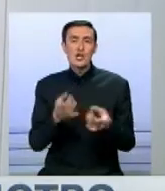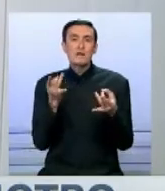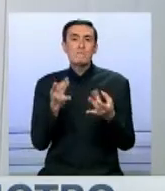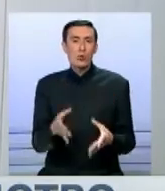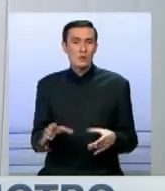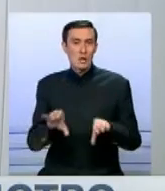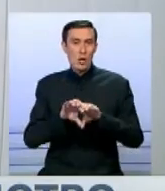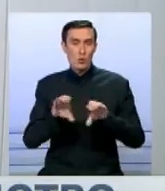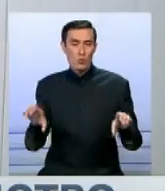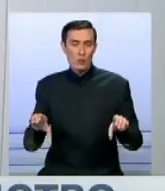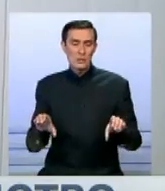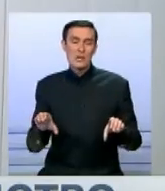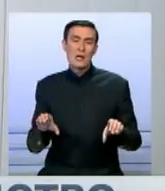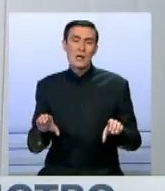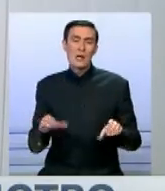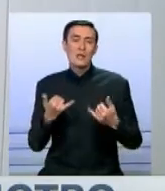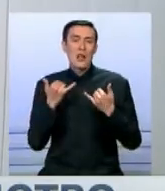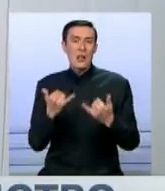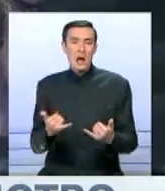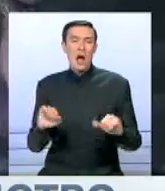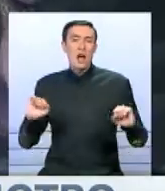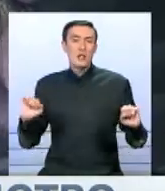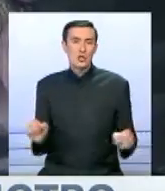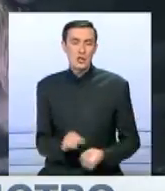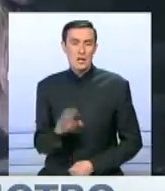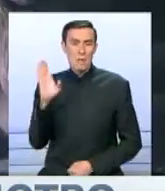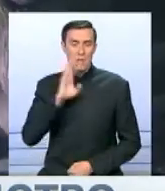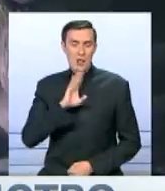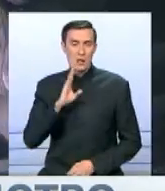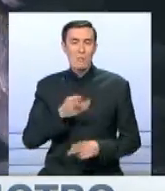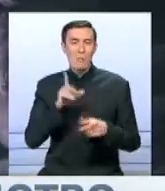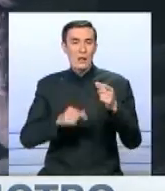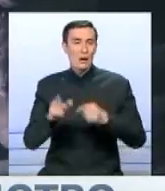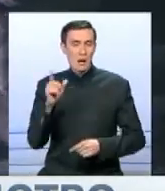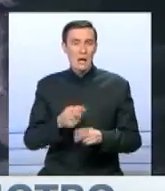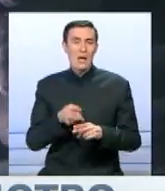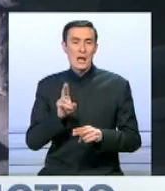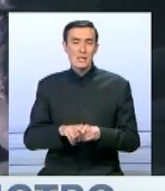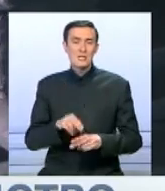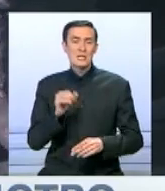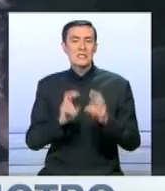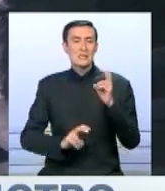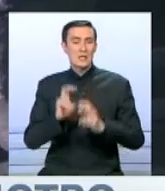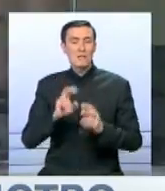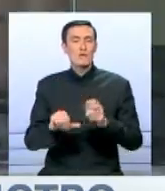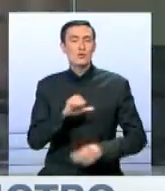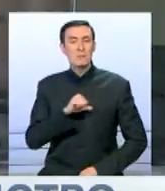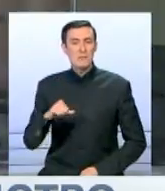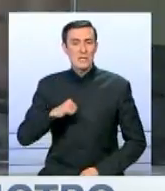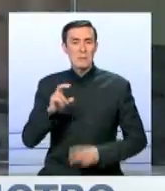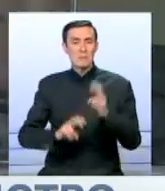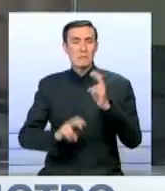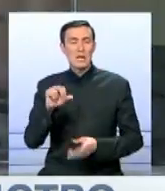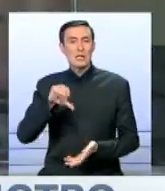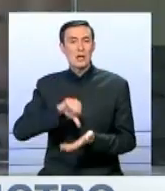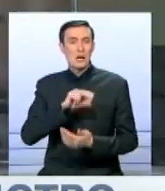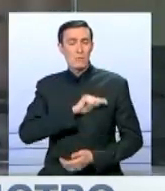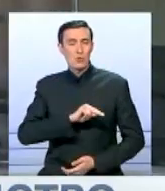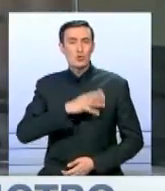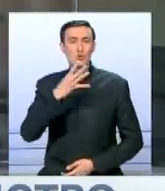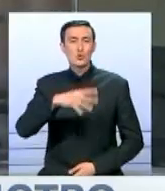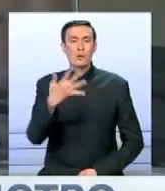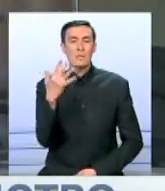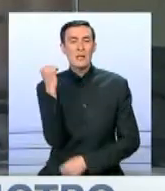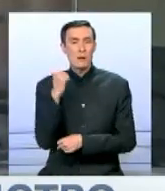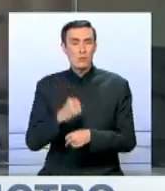для молока, это емкость для охлаждения молока. Причем и это оборудование завод изготавливает самостоятельно. На предприятии трудится 45 человек.